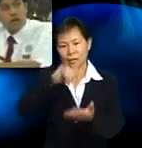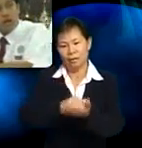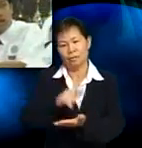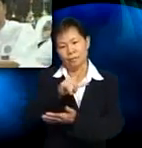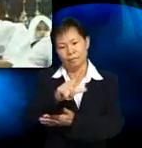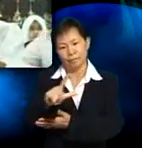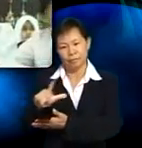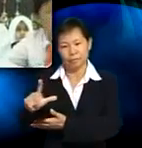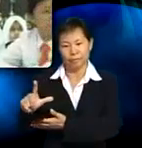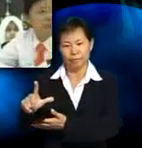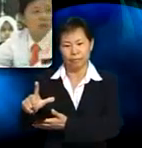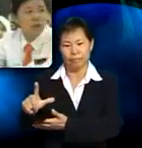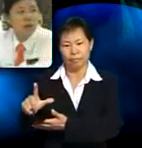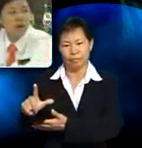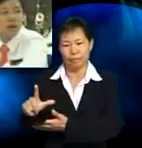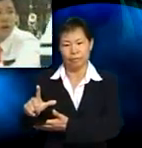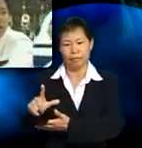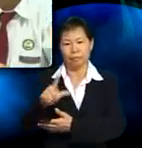itulah kami